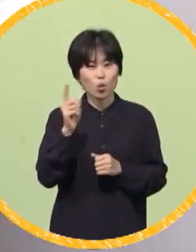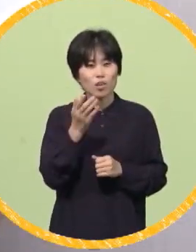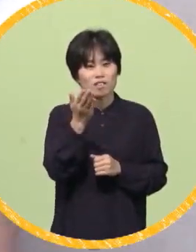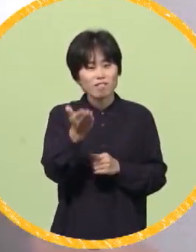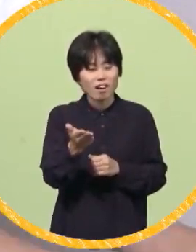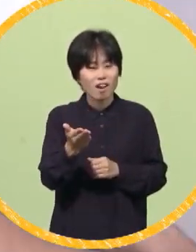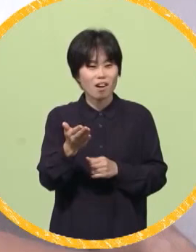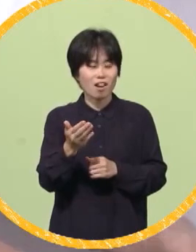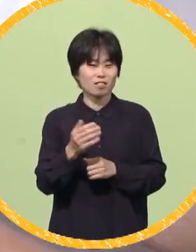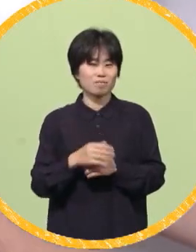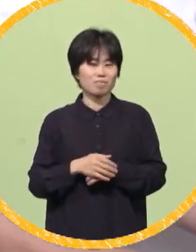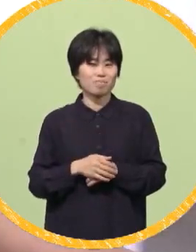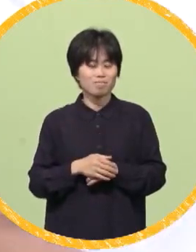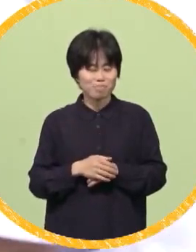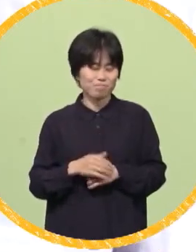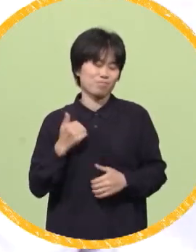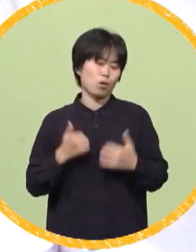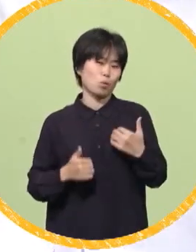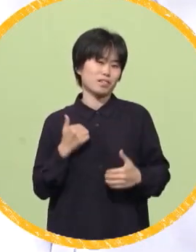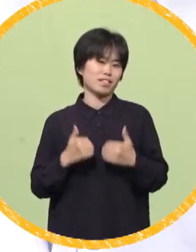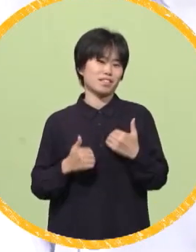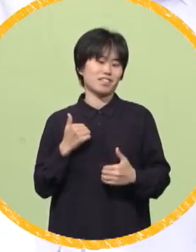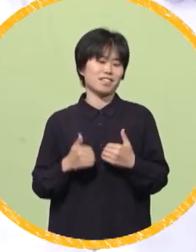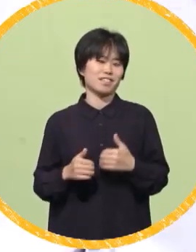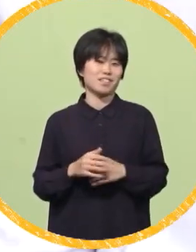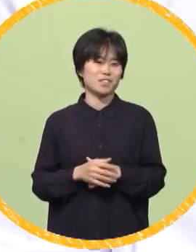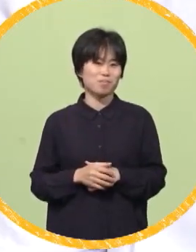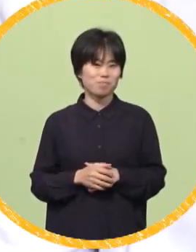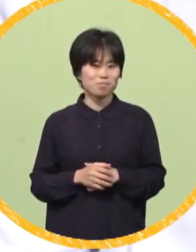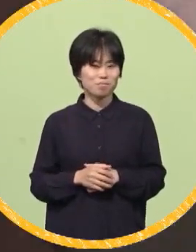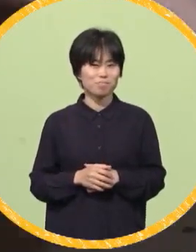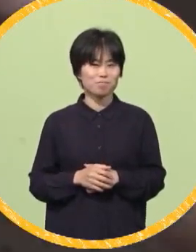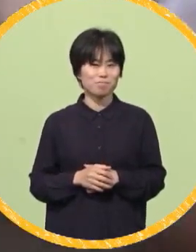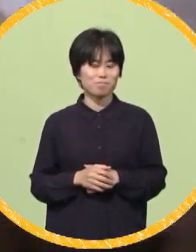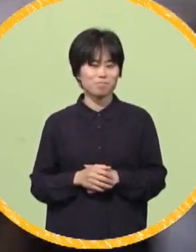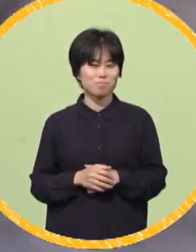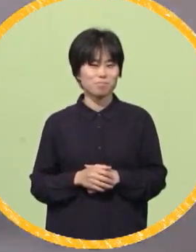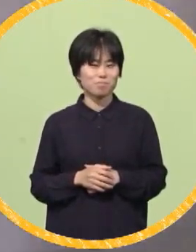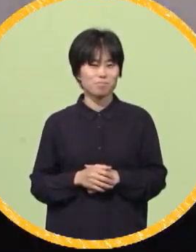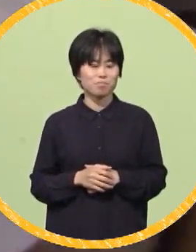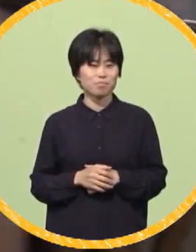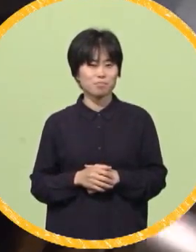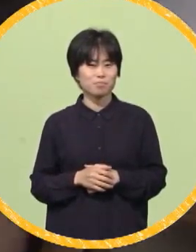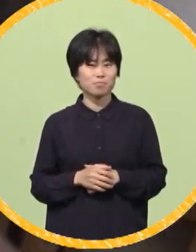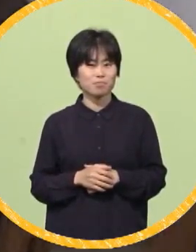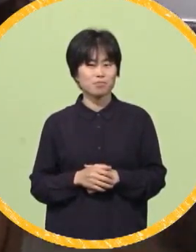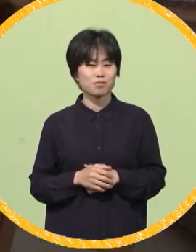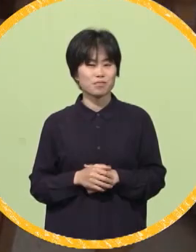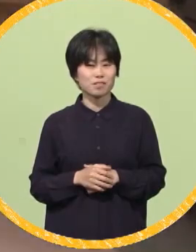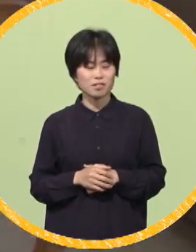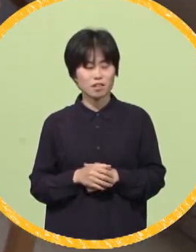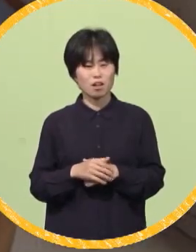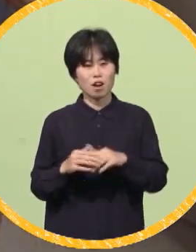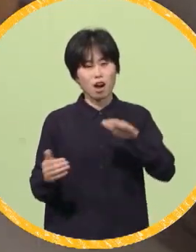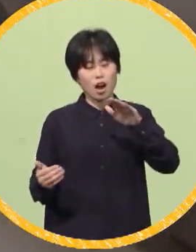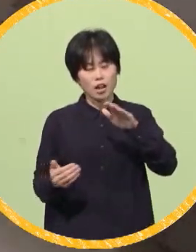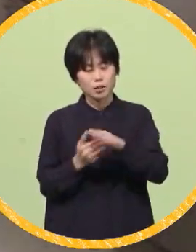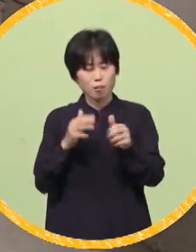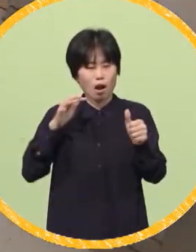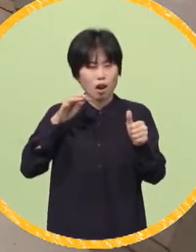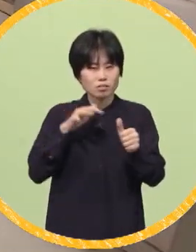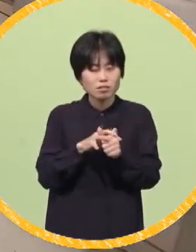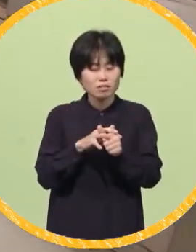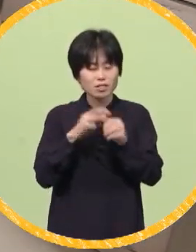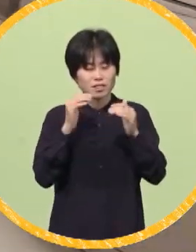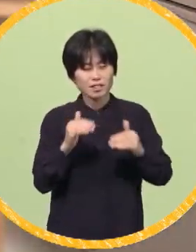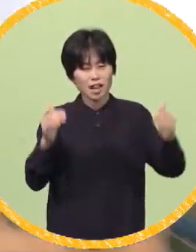ザ作りは？ 楽しくやってます。 あ、楽しいですか？ 早速お店の一番人気、採れたて野菜が